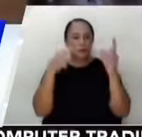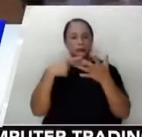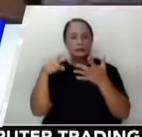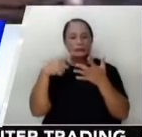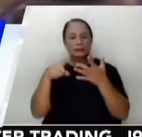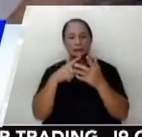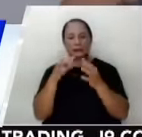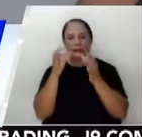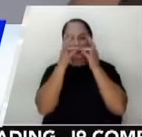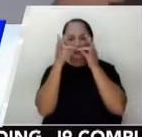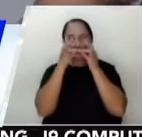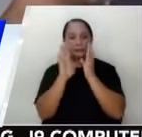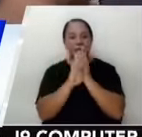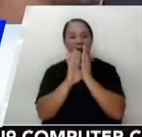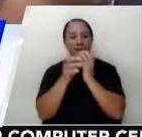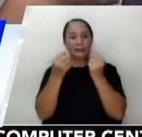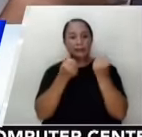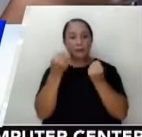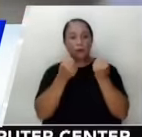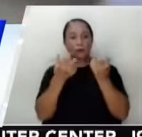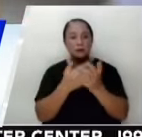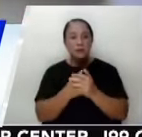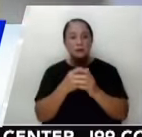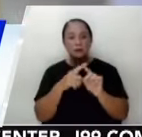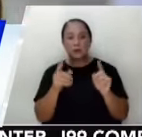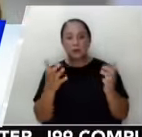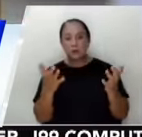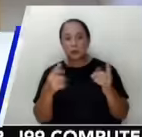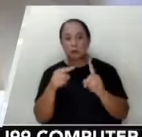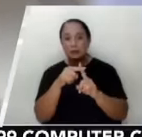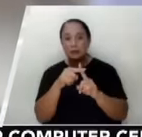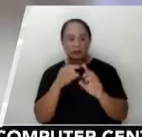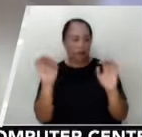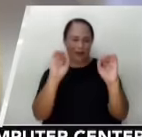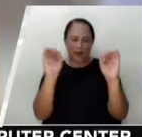mga bus driver dito, pero wala namang nagpositibo.